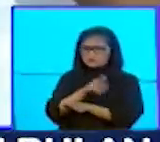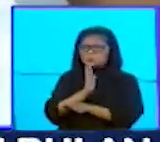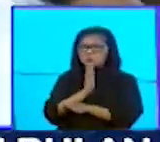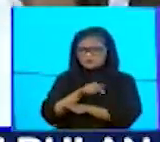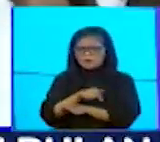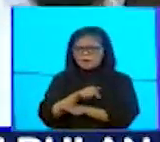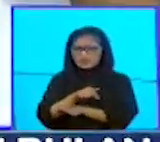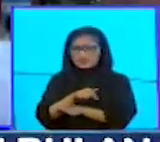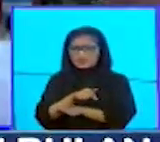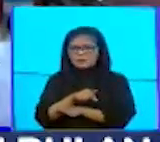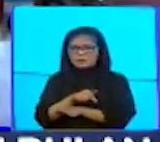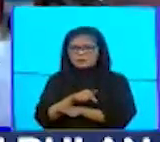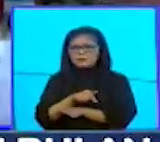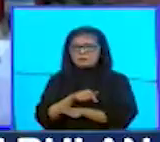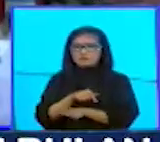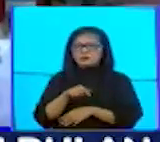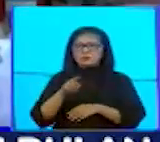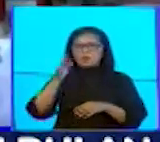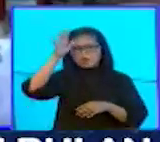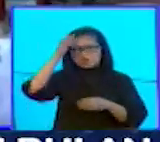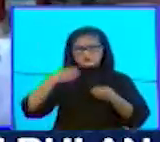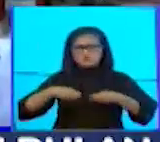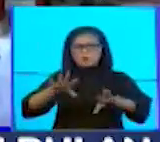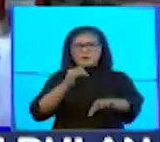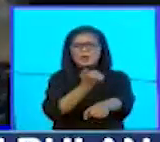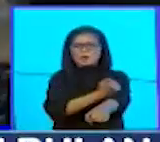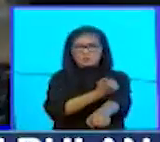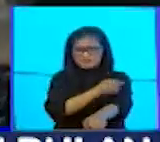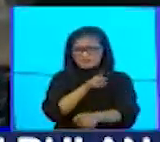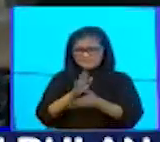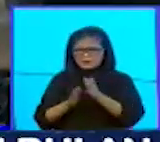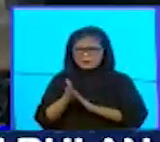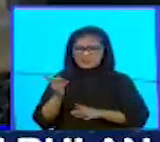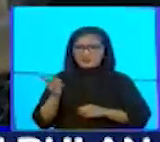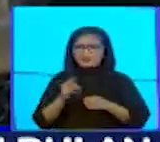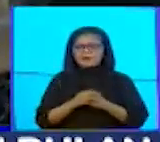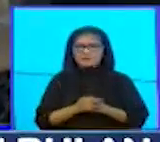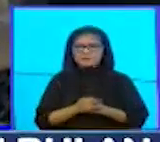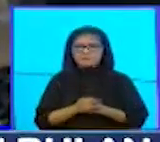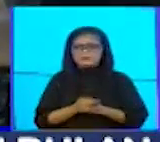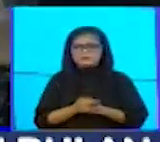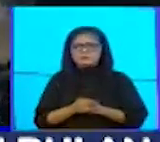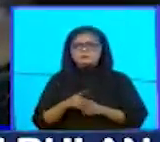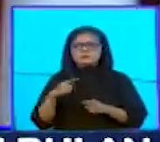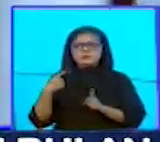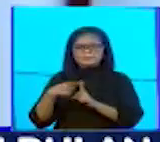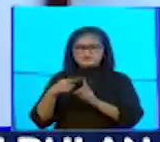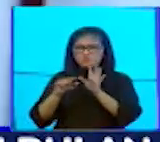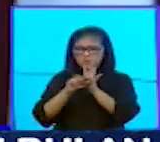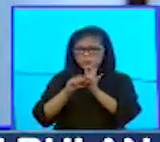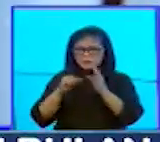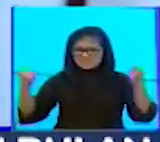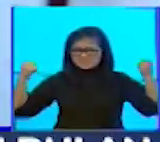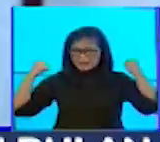seorang pengedar narkoba kemudian dikenakan undang-undang kesehatan yaitu